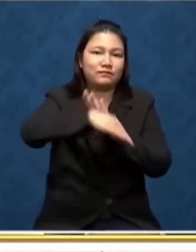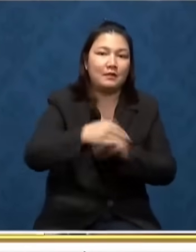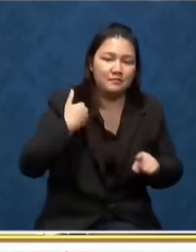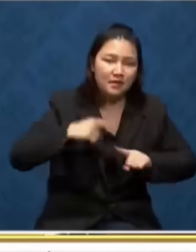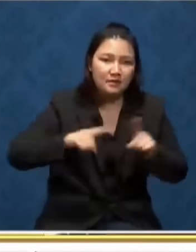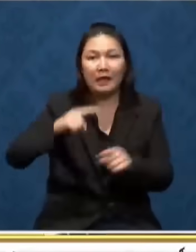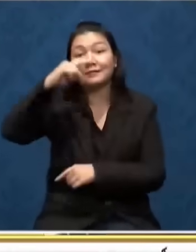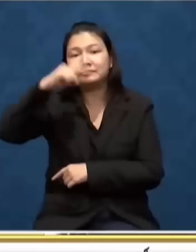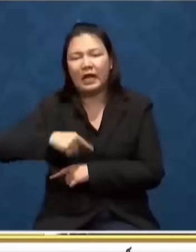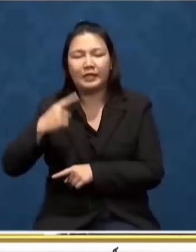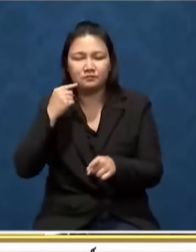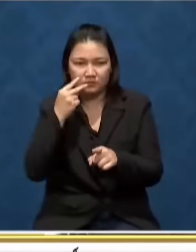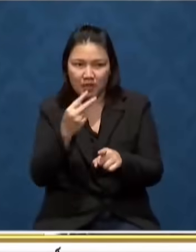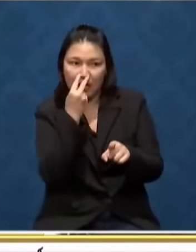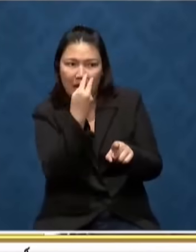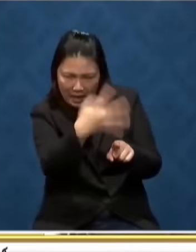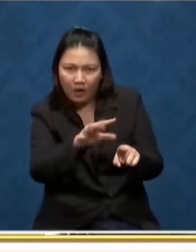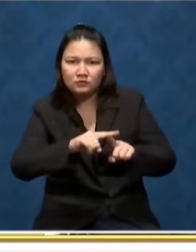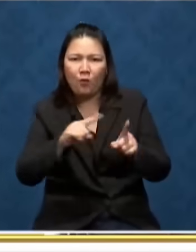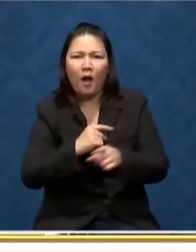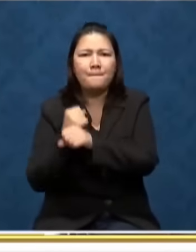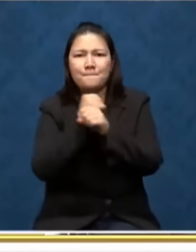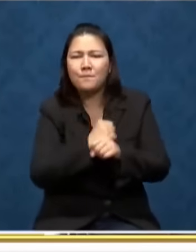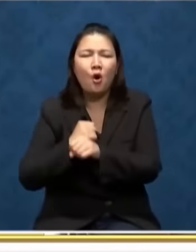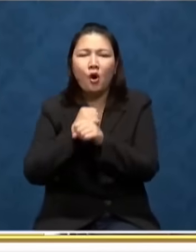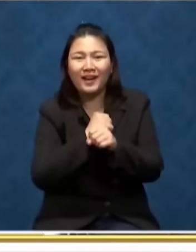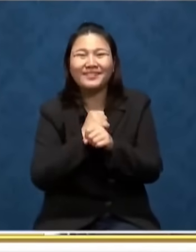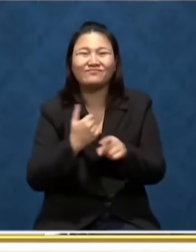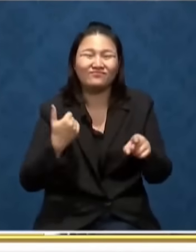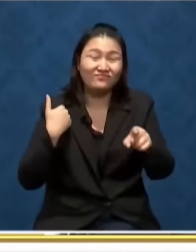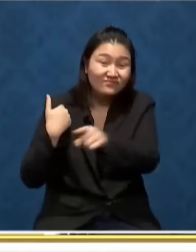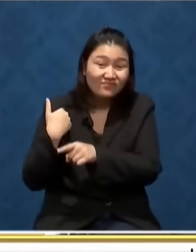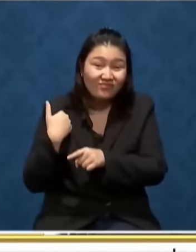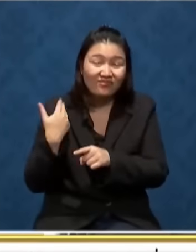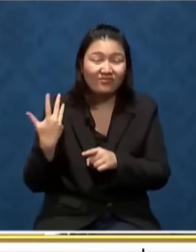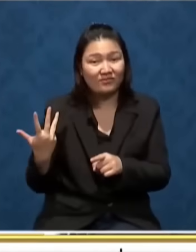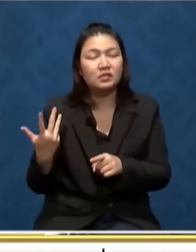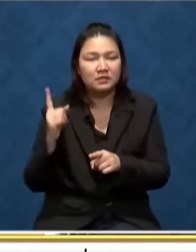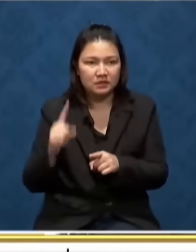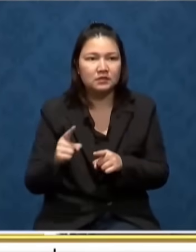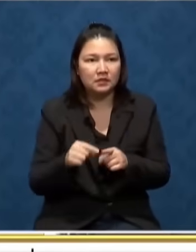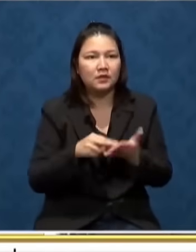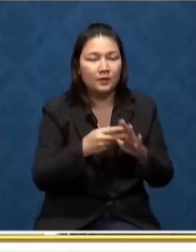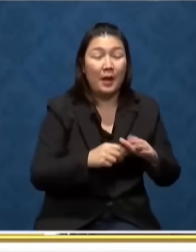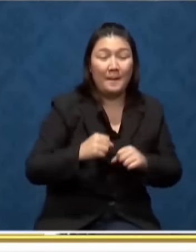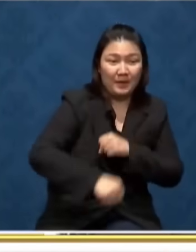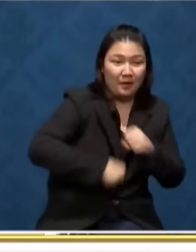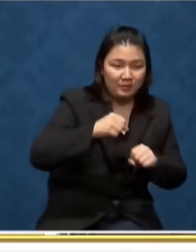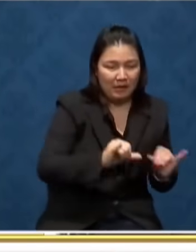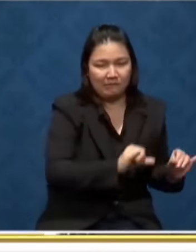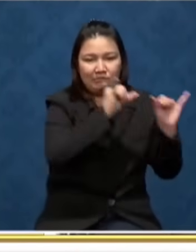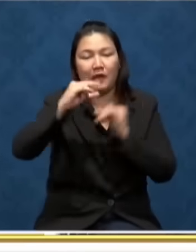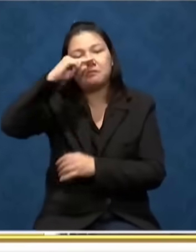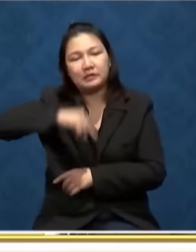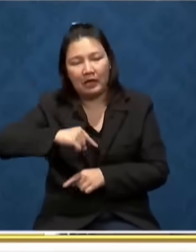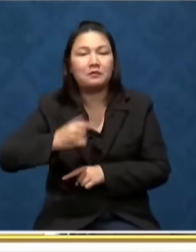จะเตรียมมาตรการในการป้องกันป้องกันและปราบปรามแก๊ง CallCenterจีนสีเทาที่กำลังจะลาเห็ดหนีจากกัมพูชาเข้ามาใน